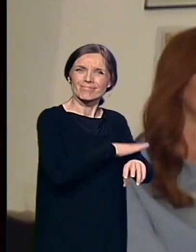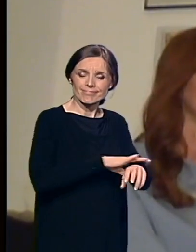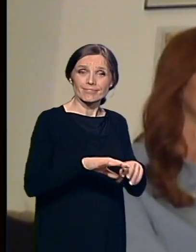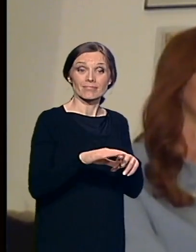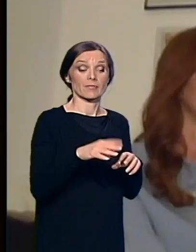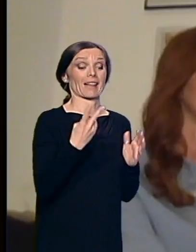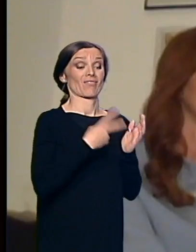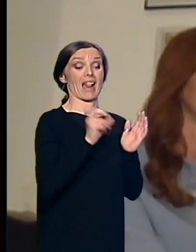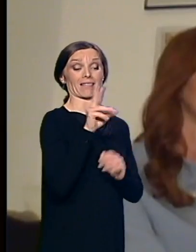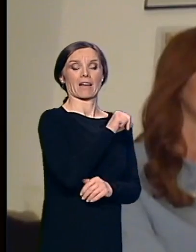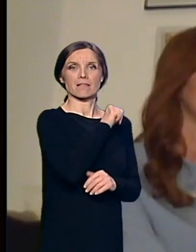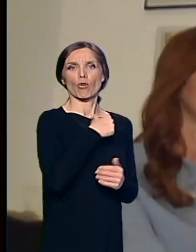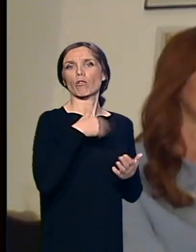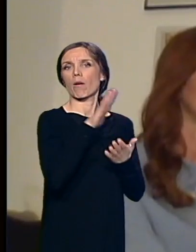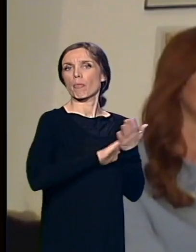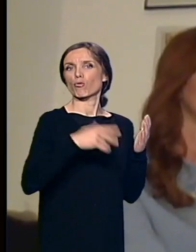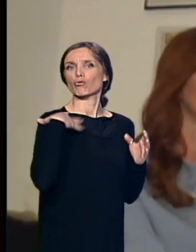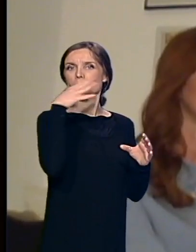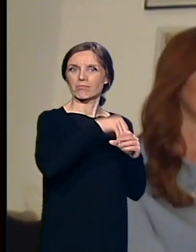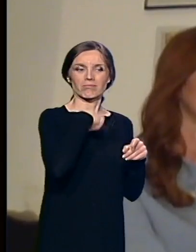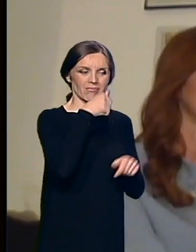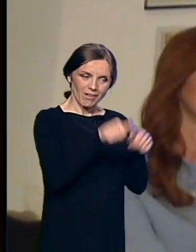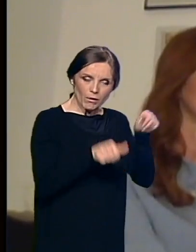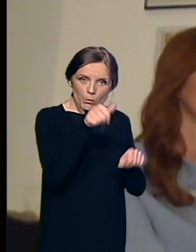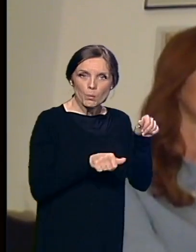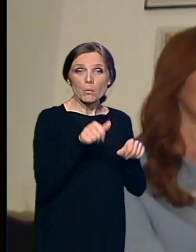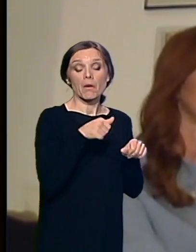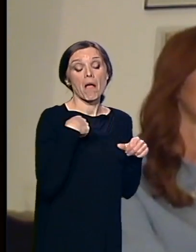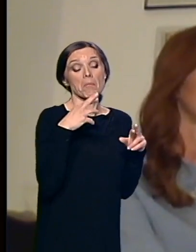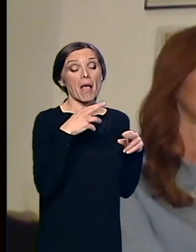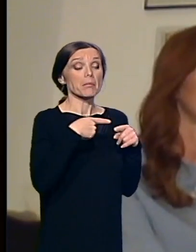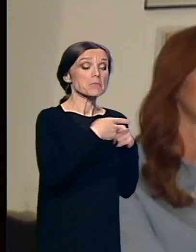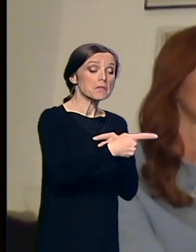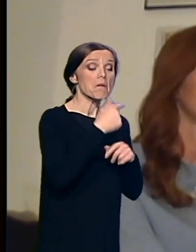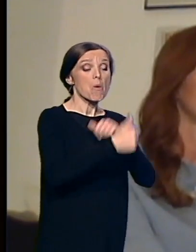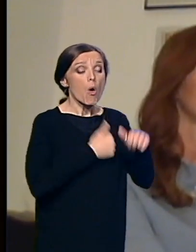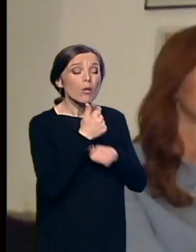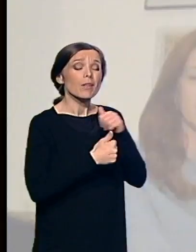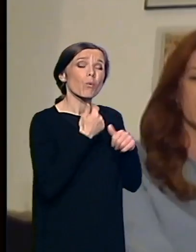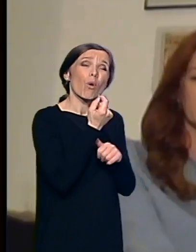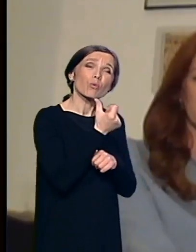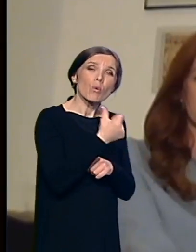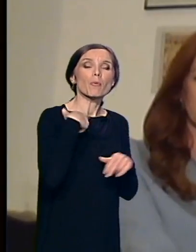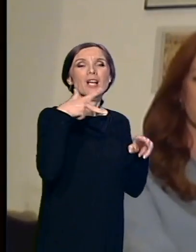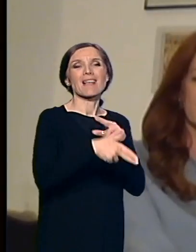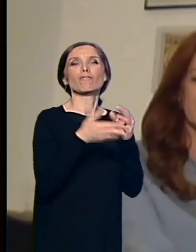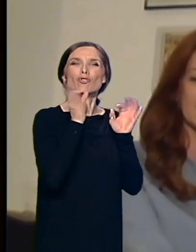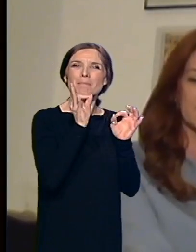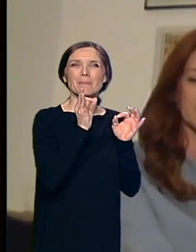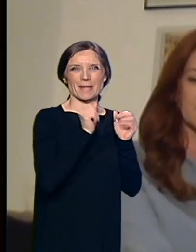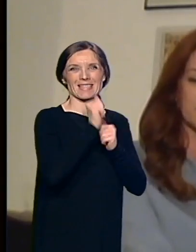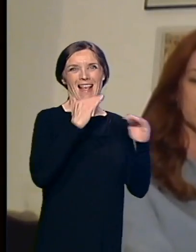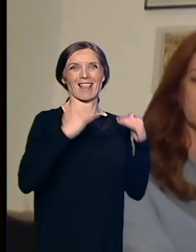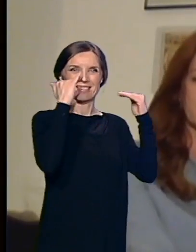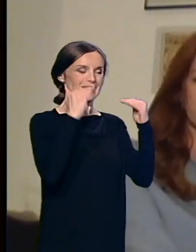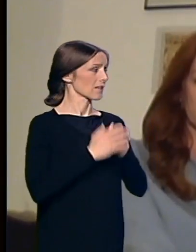u hirurgiji i evo nadam se da ću naravno godinu i po dana da završim tu specijalizaciju. Ja sam u Nemačkoj nastavila